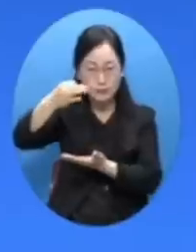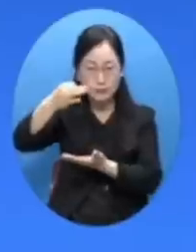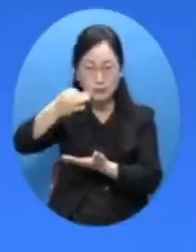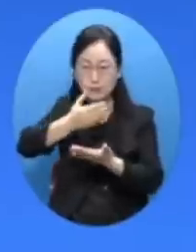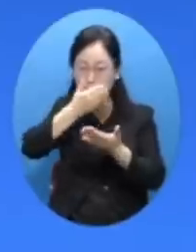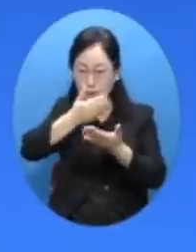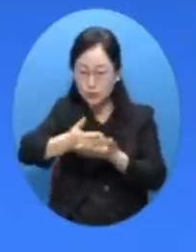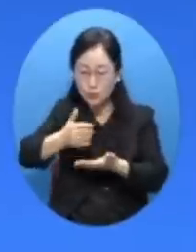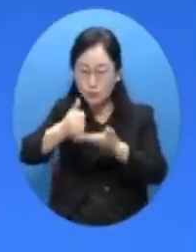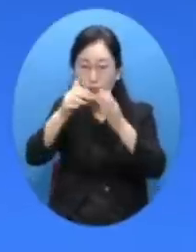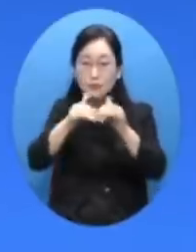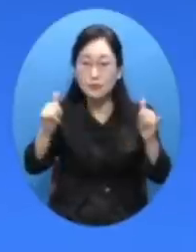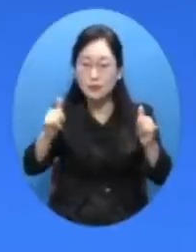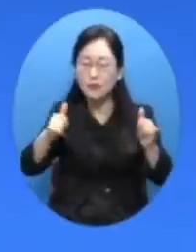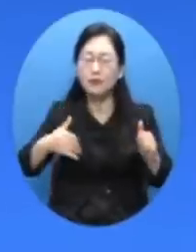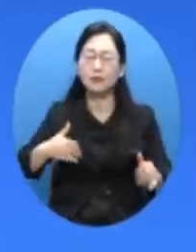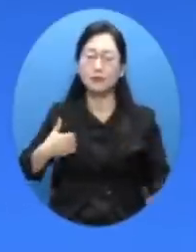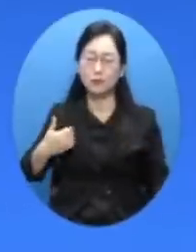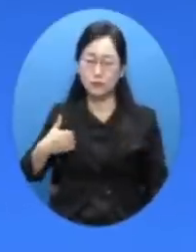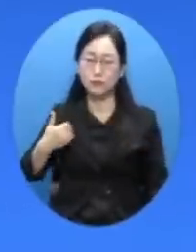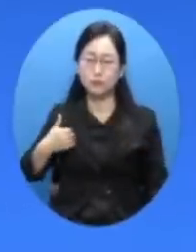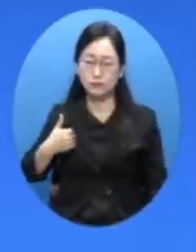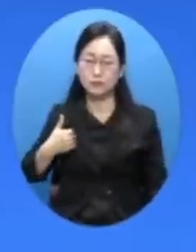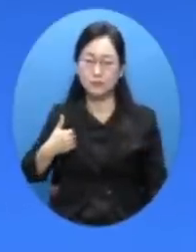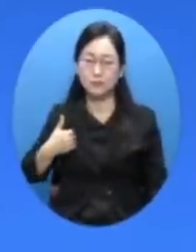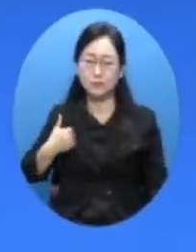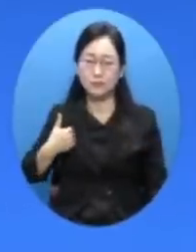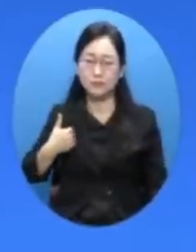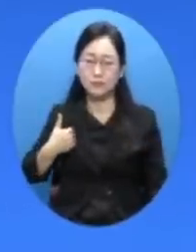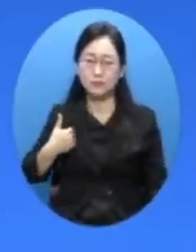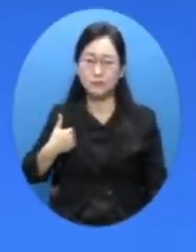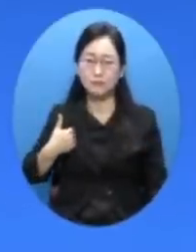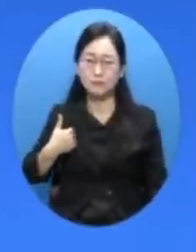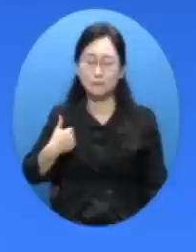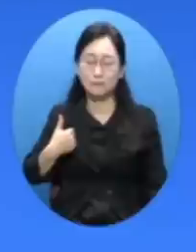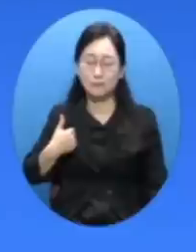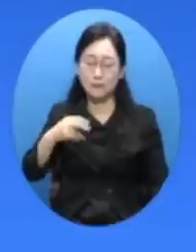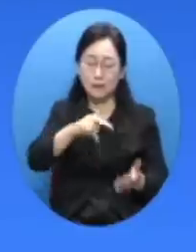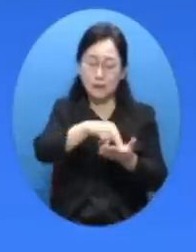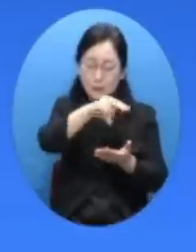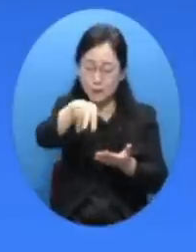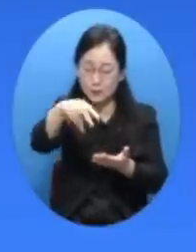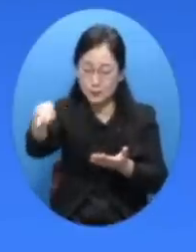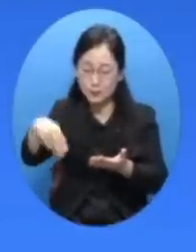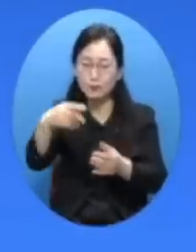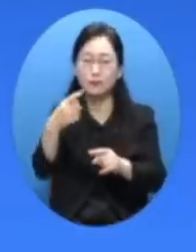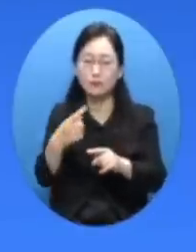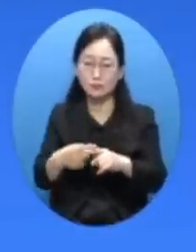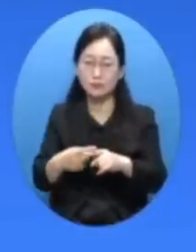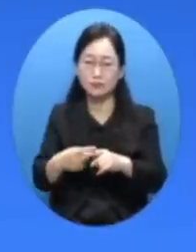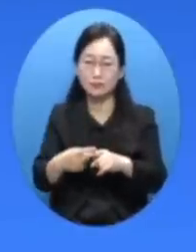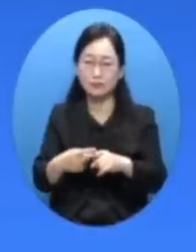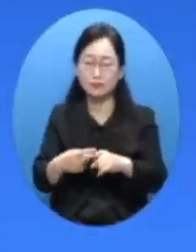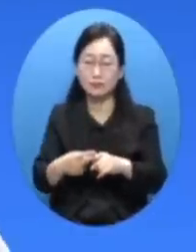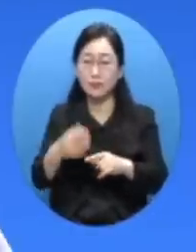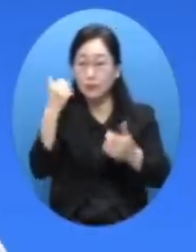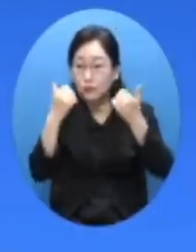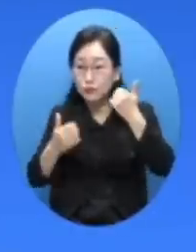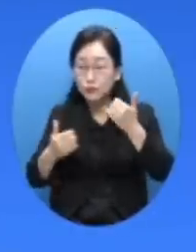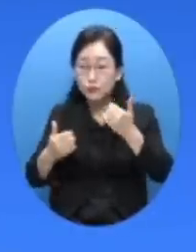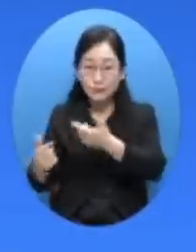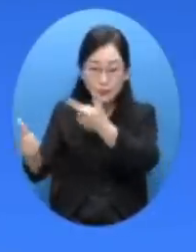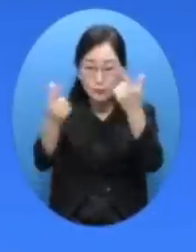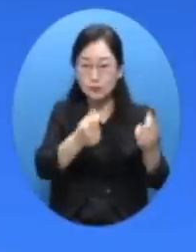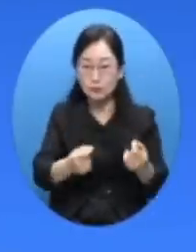존귀한 자라는 것을 모르고 그렇게 방황하는 삶을 살고 있는 것입니다. 누구지 예수 믿기만